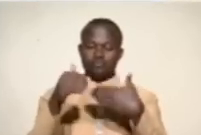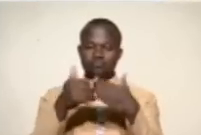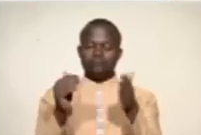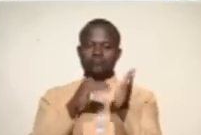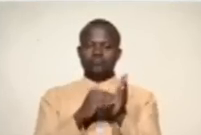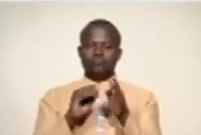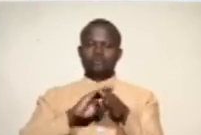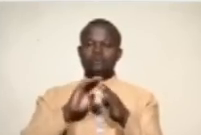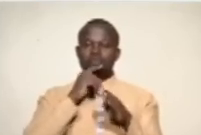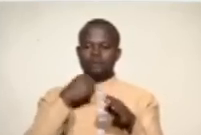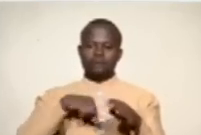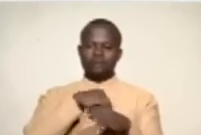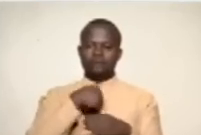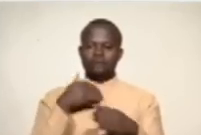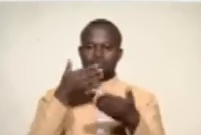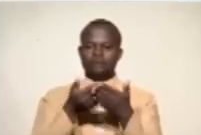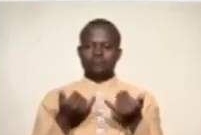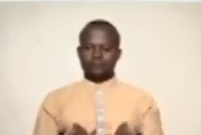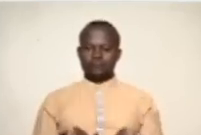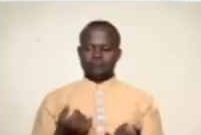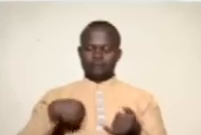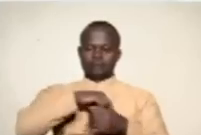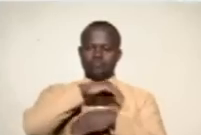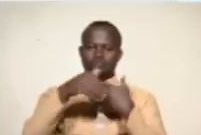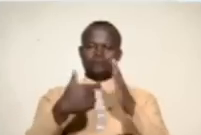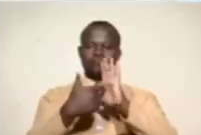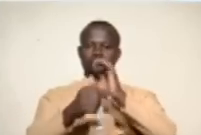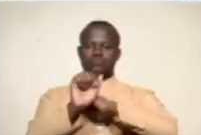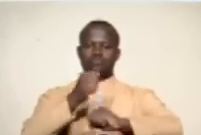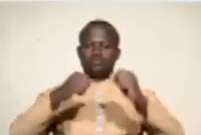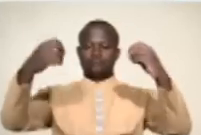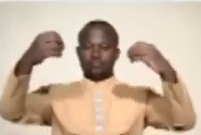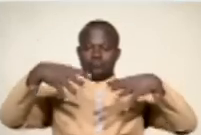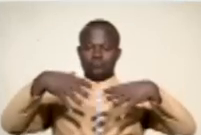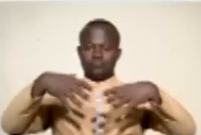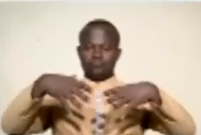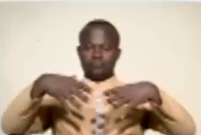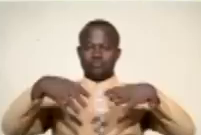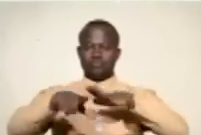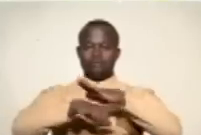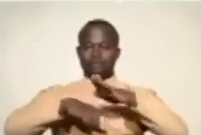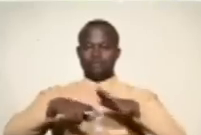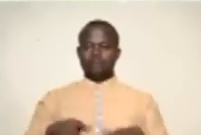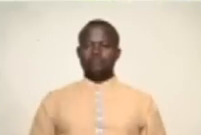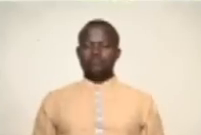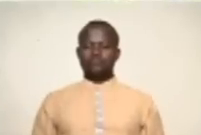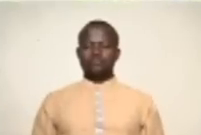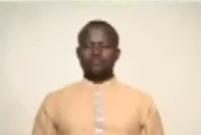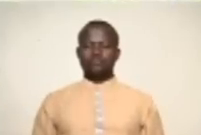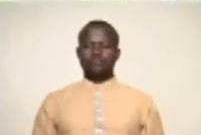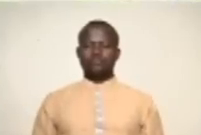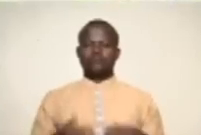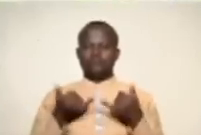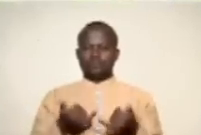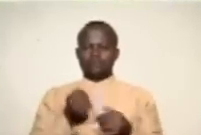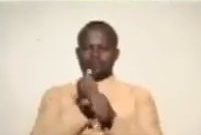ariko abashoramari dufite kugeza ubu bamaze kugaragaza ibikorwa bifatika ni local developers. Kuri ubu